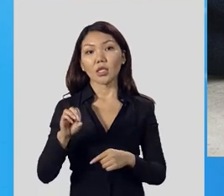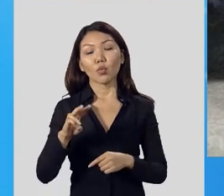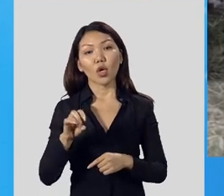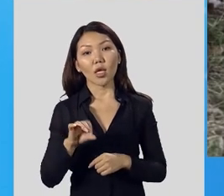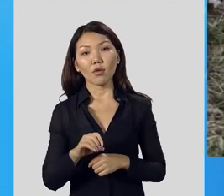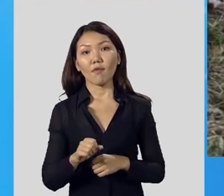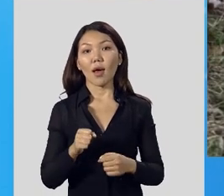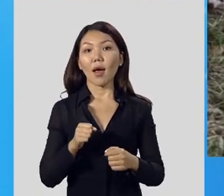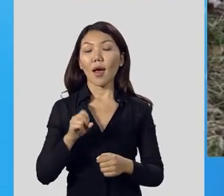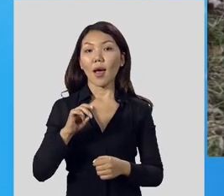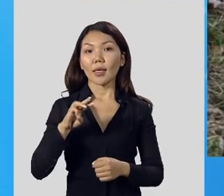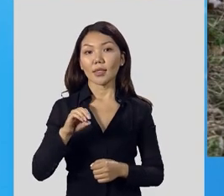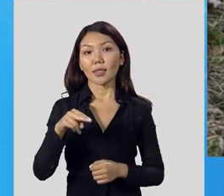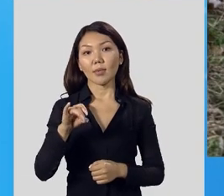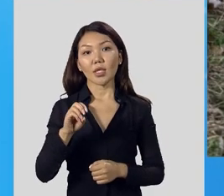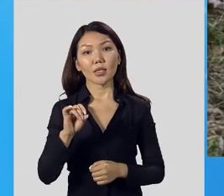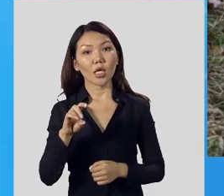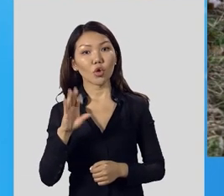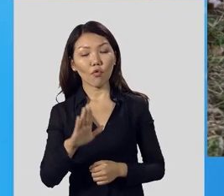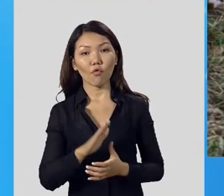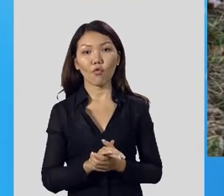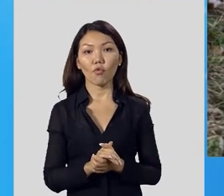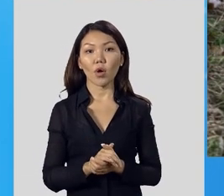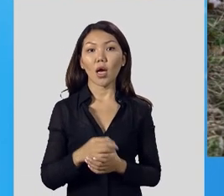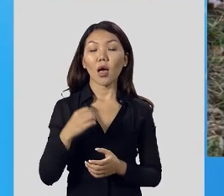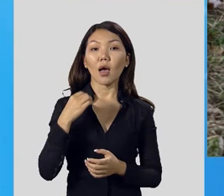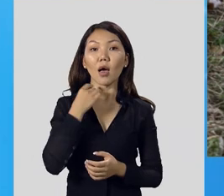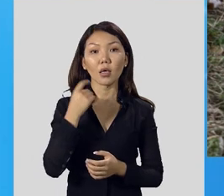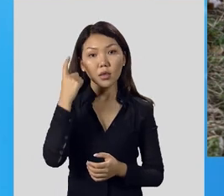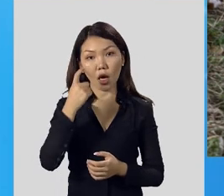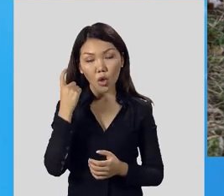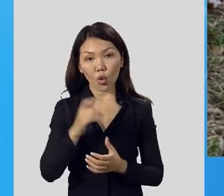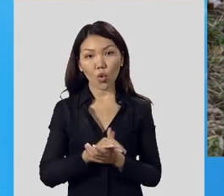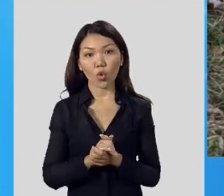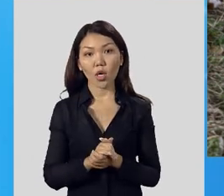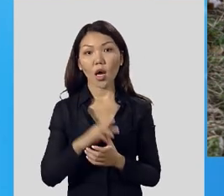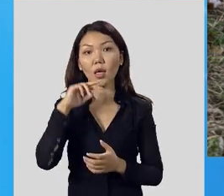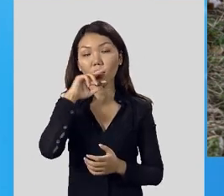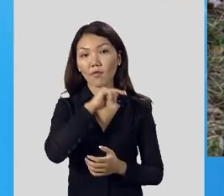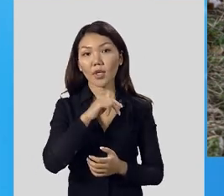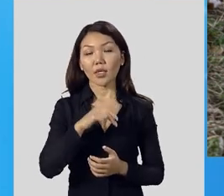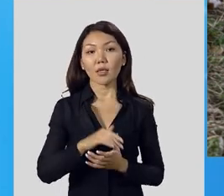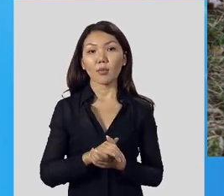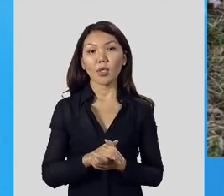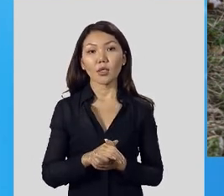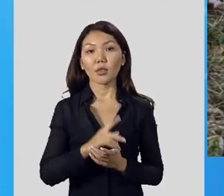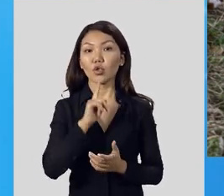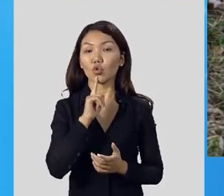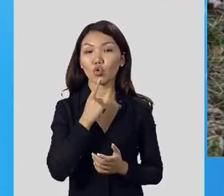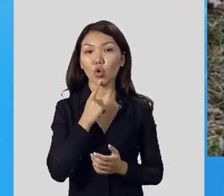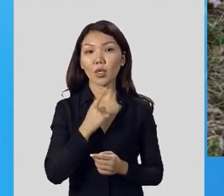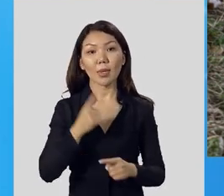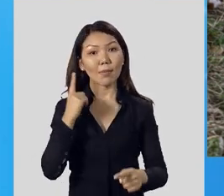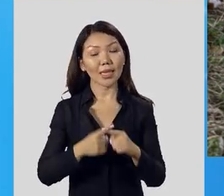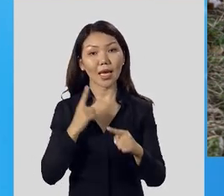антидепрессантов, злоупотребление алкоголем, отравление ядами и тяжелыми металлами – все это